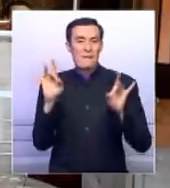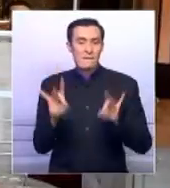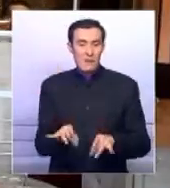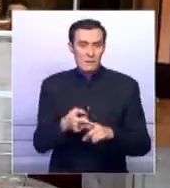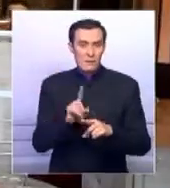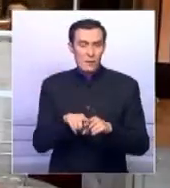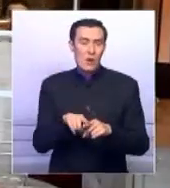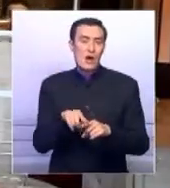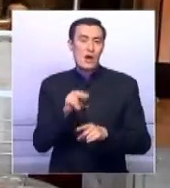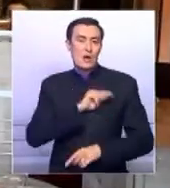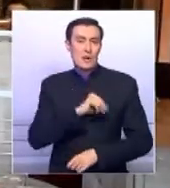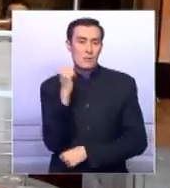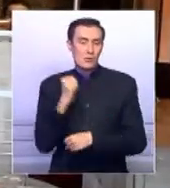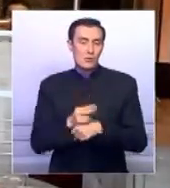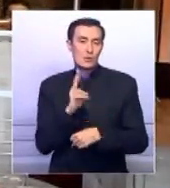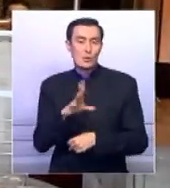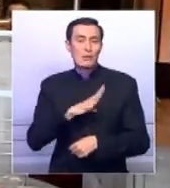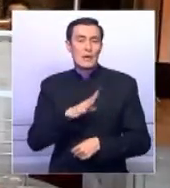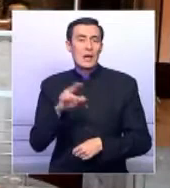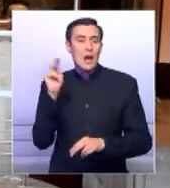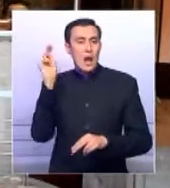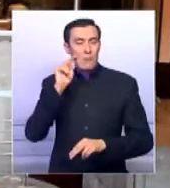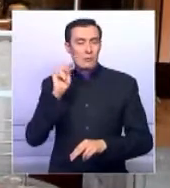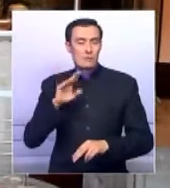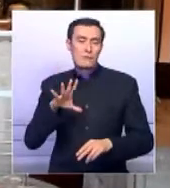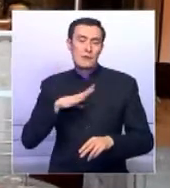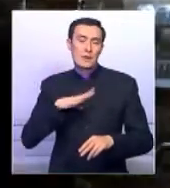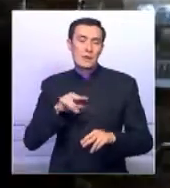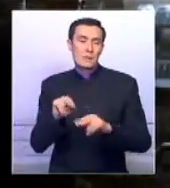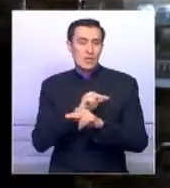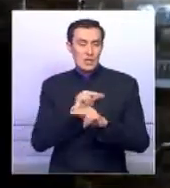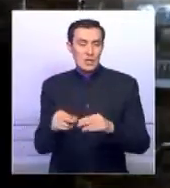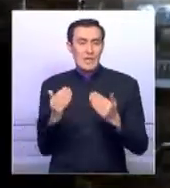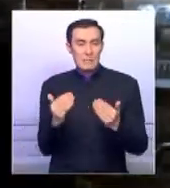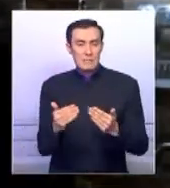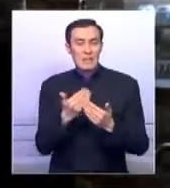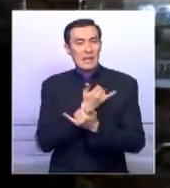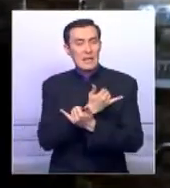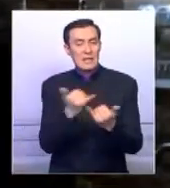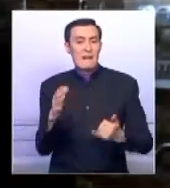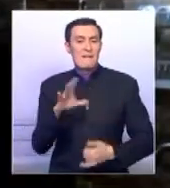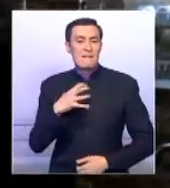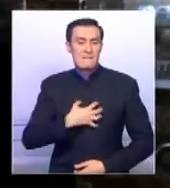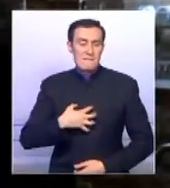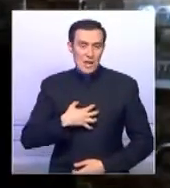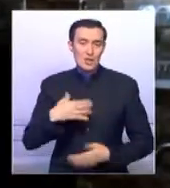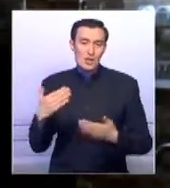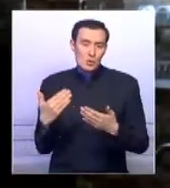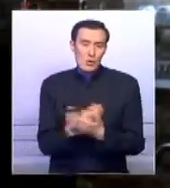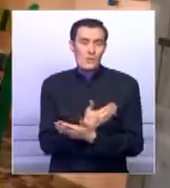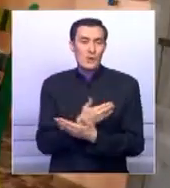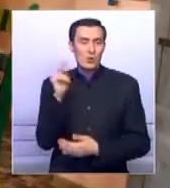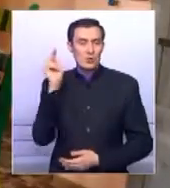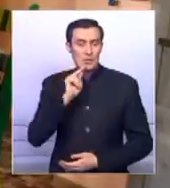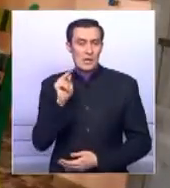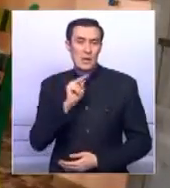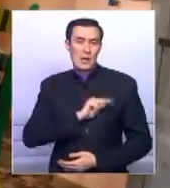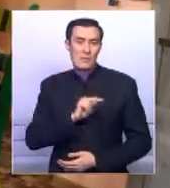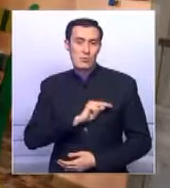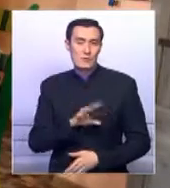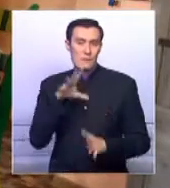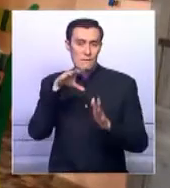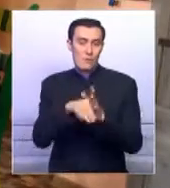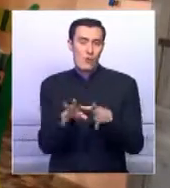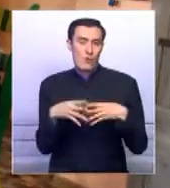Его работниками являются люди, которые уже прошли курс психотерапии. Теперь для них очень важно вновь стать частью общества. Заза Бурнадзе